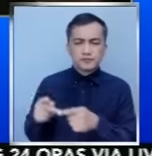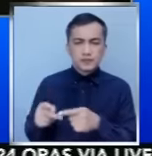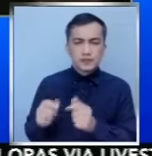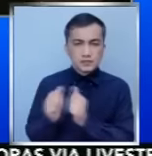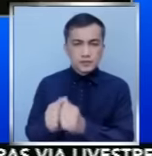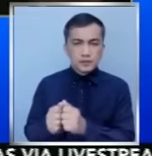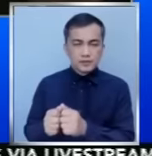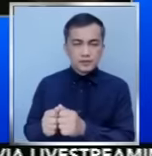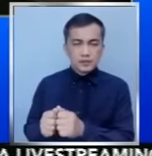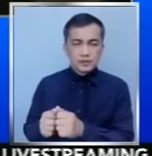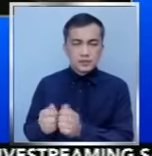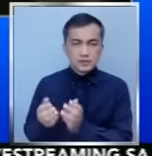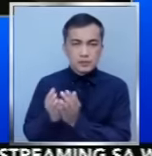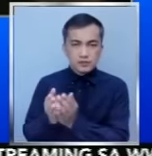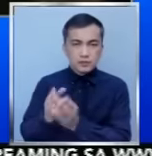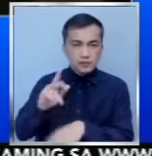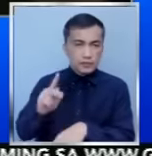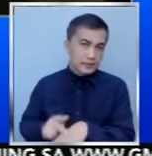nasa